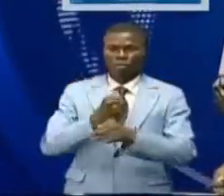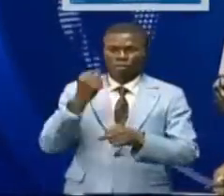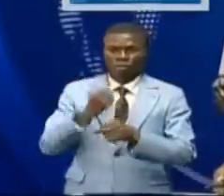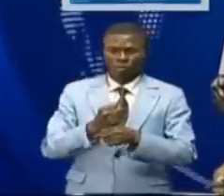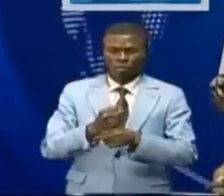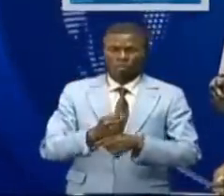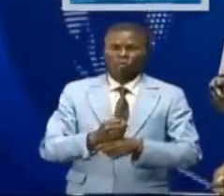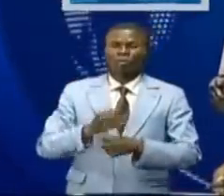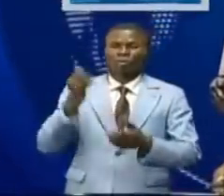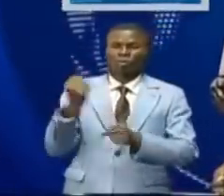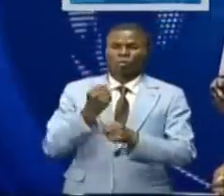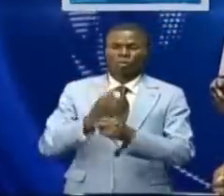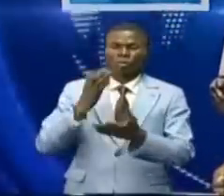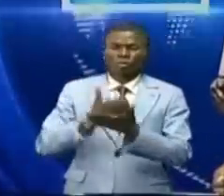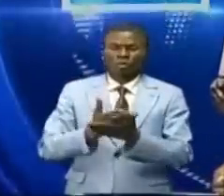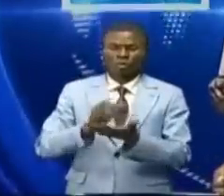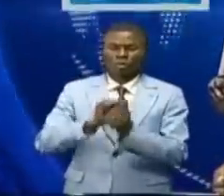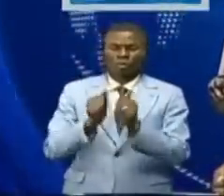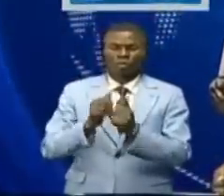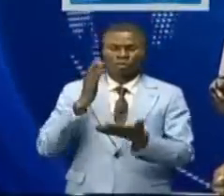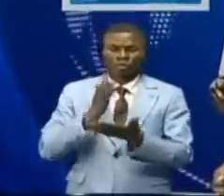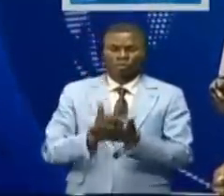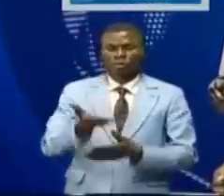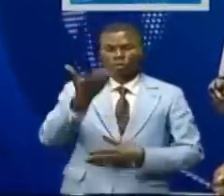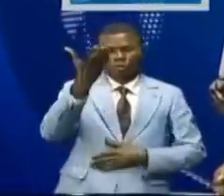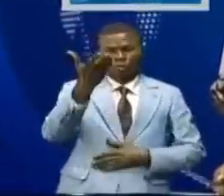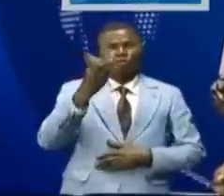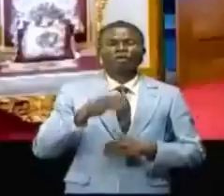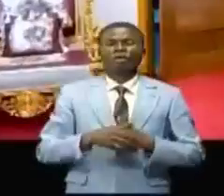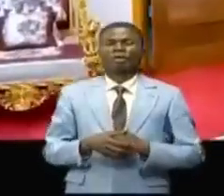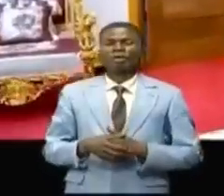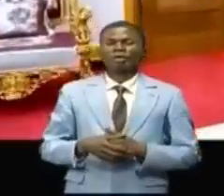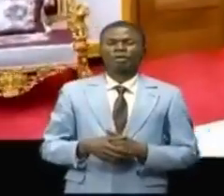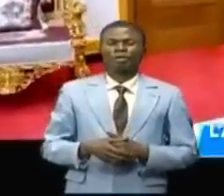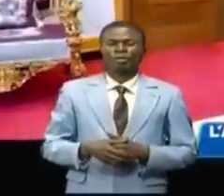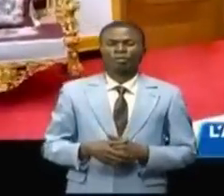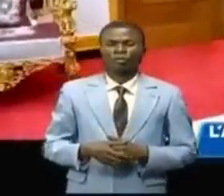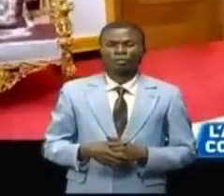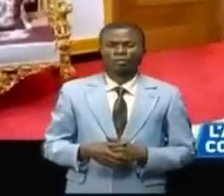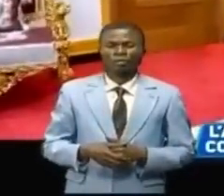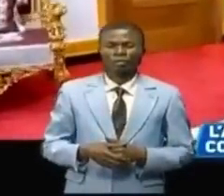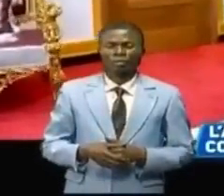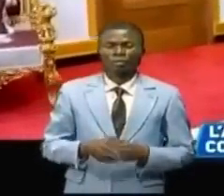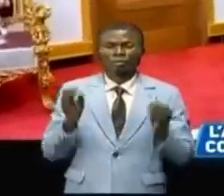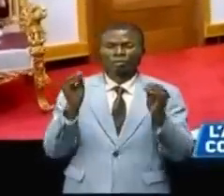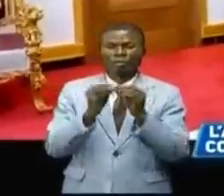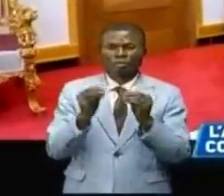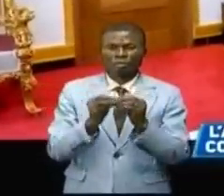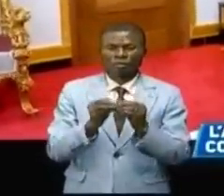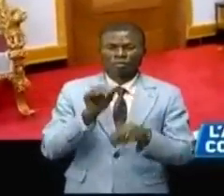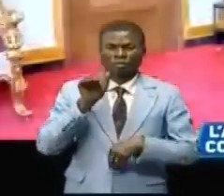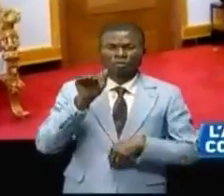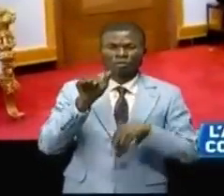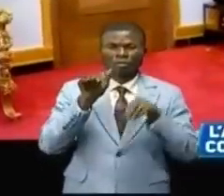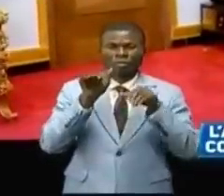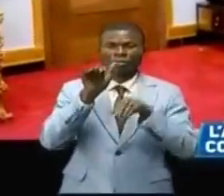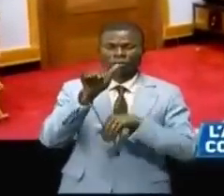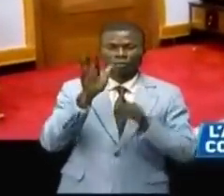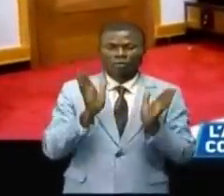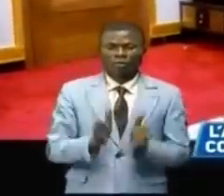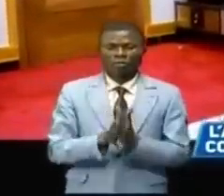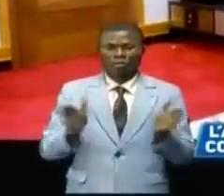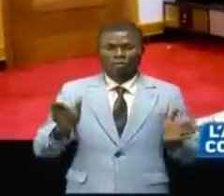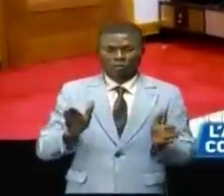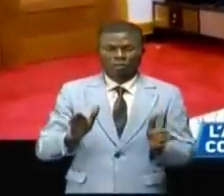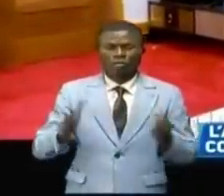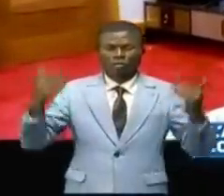la sous-traitance dans le secteur privé. Joël Makela. Cette rencontre entre le directeur général de l'autorité de